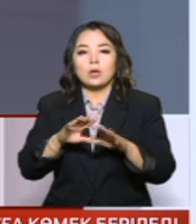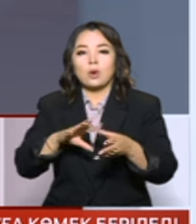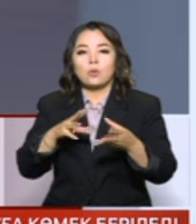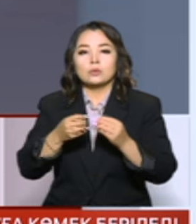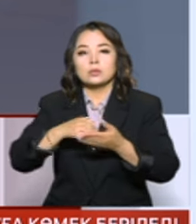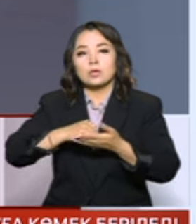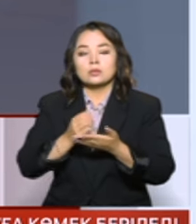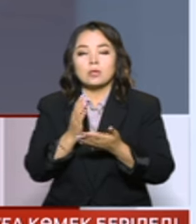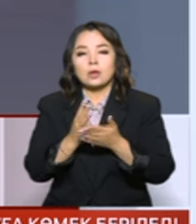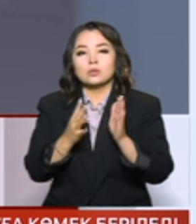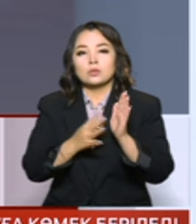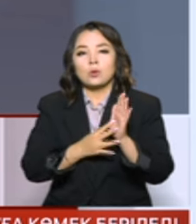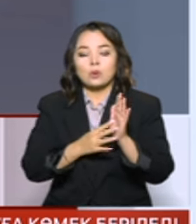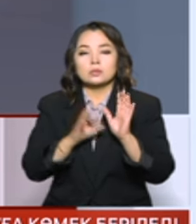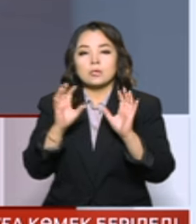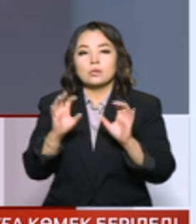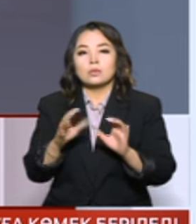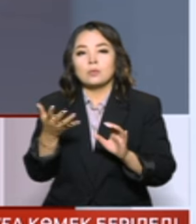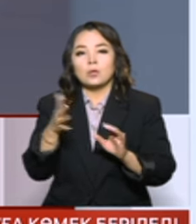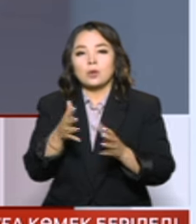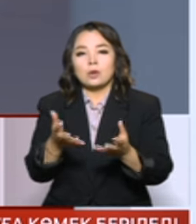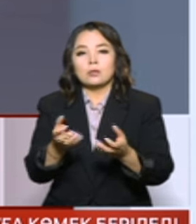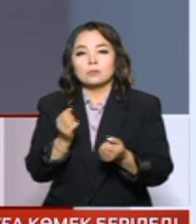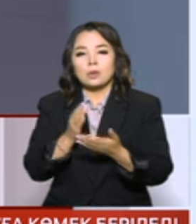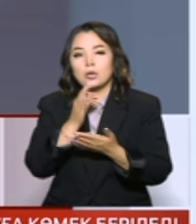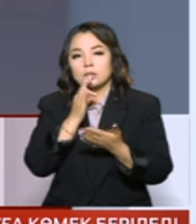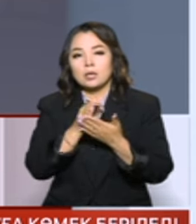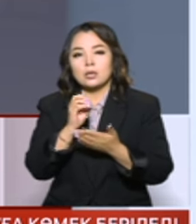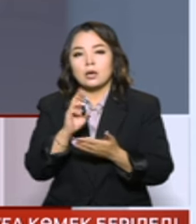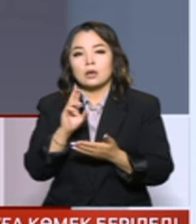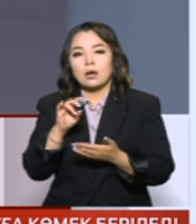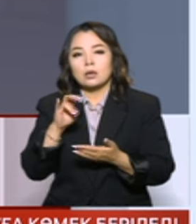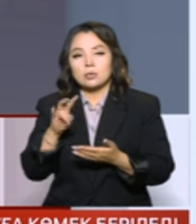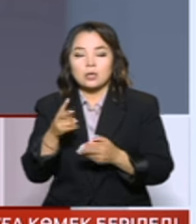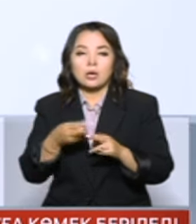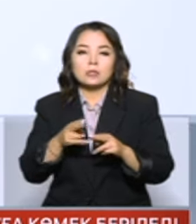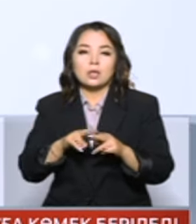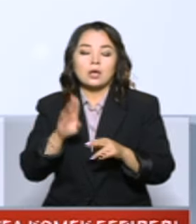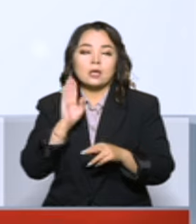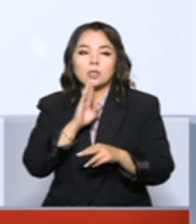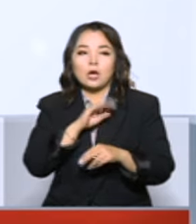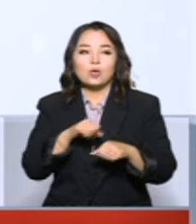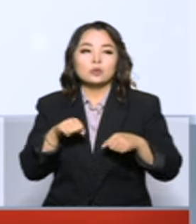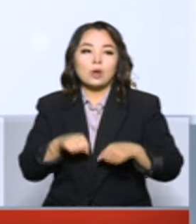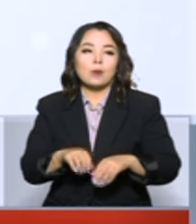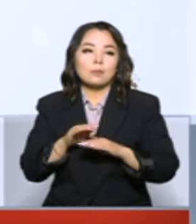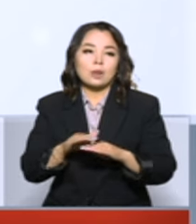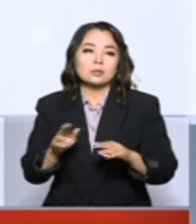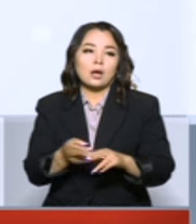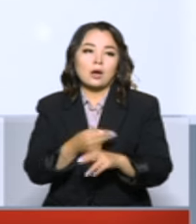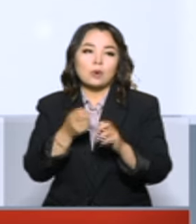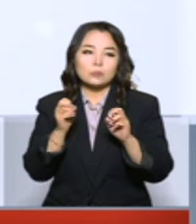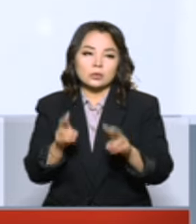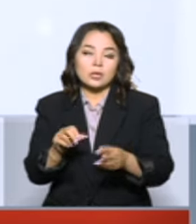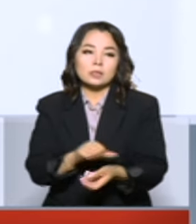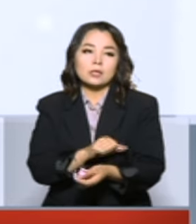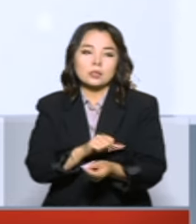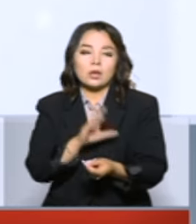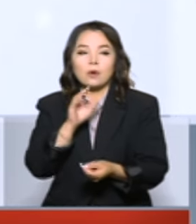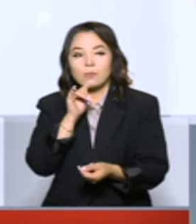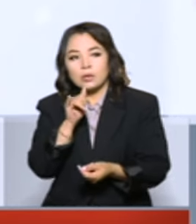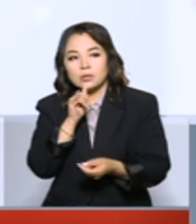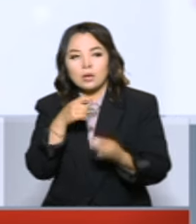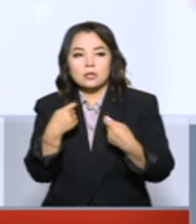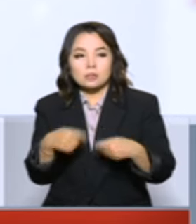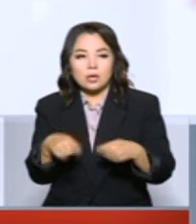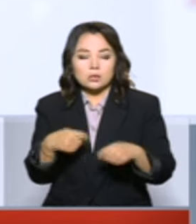жоспарланған 9 заңның 5-і қабылданды, деді Ерлан Қарин. Олар әйел құқығы мен бала қауіпсіздігі, есірткі мен вейп